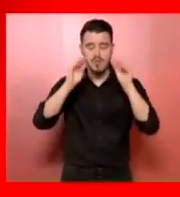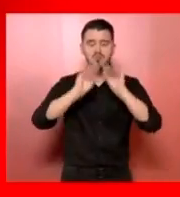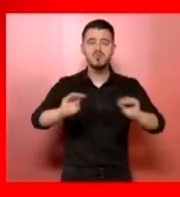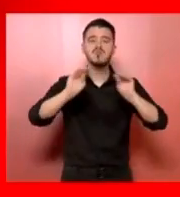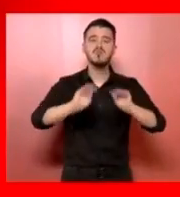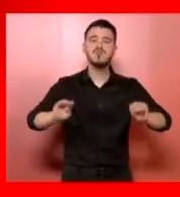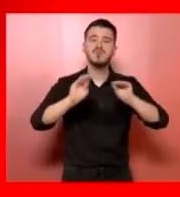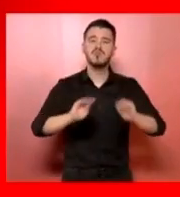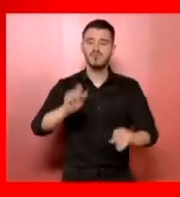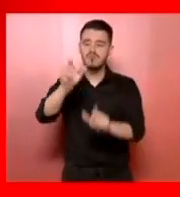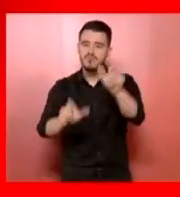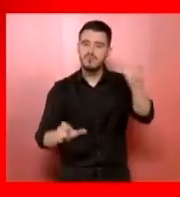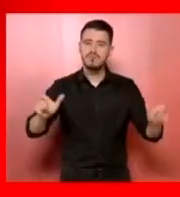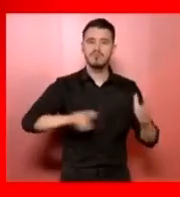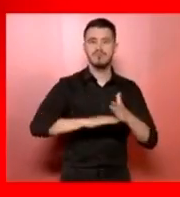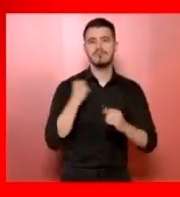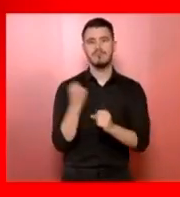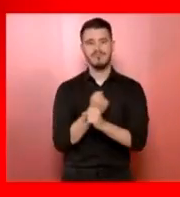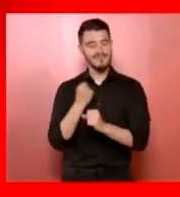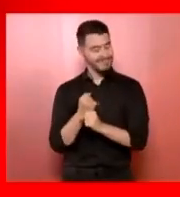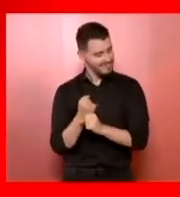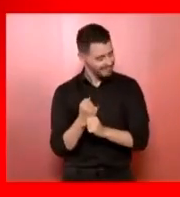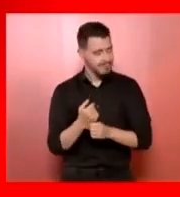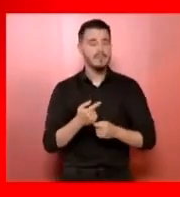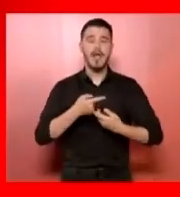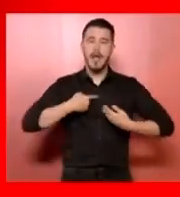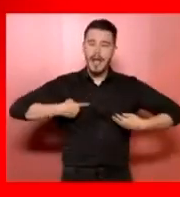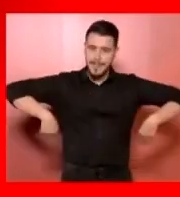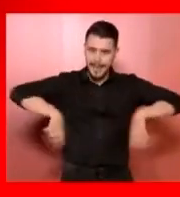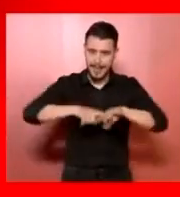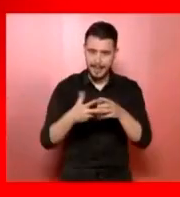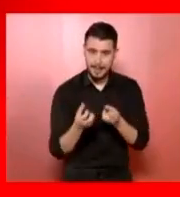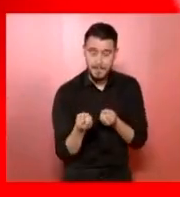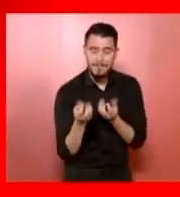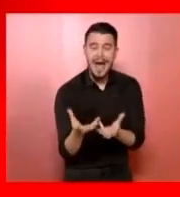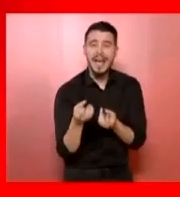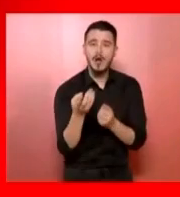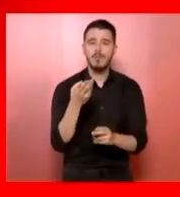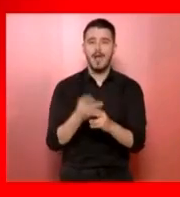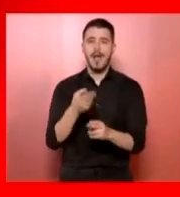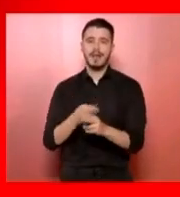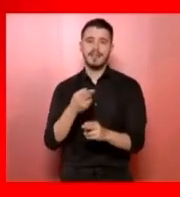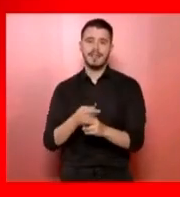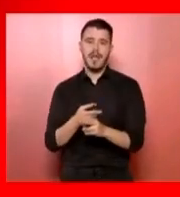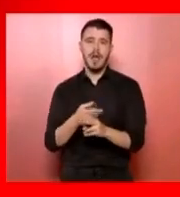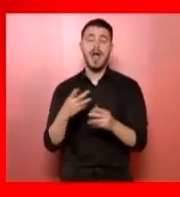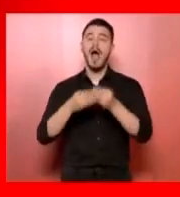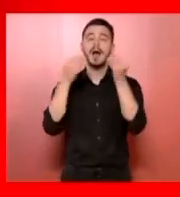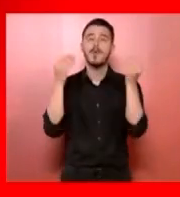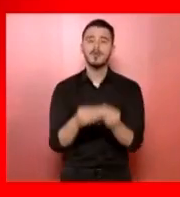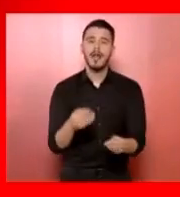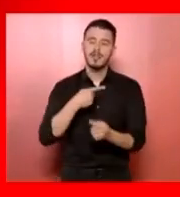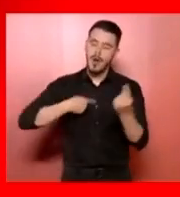εργαζομένων, παράγει αξία. Μας κάνει πιο πλούσιους.